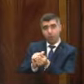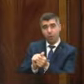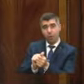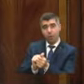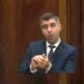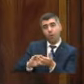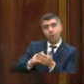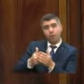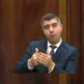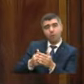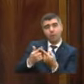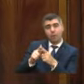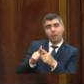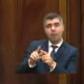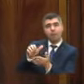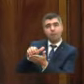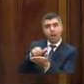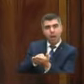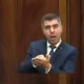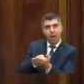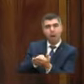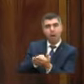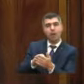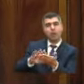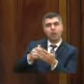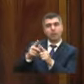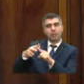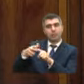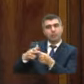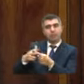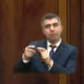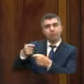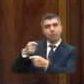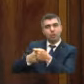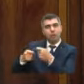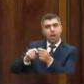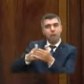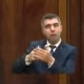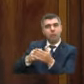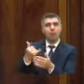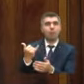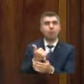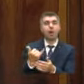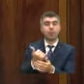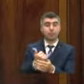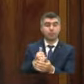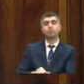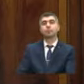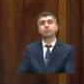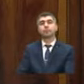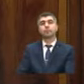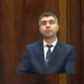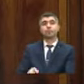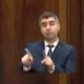بكل مكوناته الفلاحية والتجارية والمالية، في حين هو موضوع الفشل الحقيقي. وفي ذات السياق نعلم